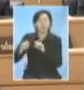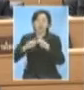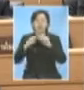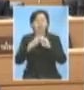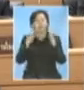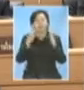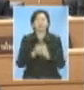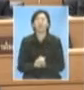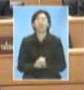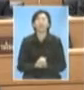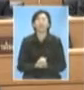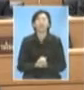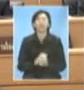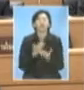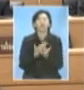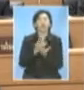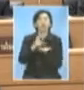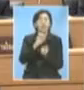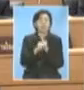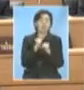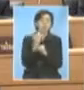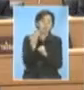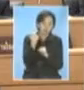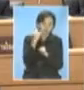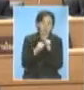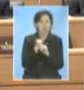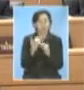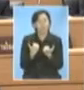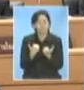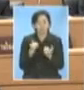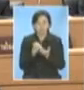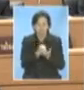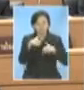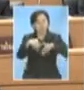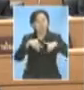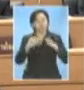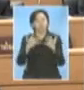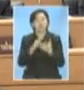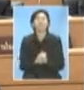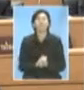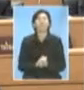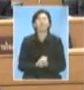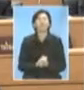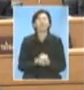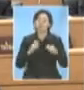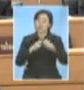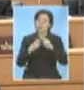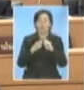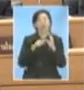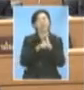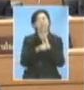ครับงบประมาณตั้งแต่ปีที่แล้วจนถึงปีนี้ไม่มีอะไรเลยที่ลงไปถึงพี่น้องประชาชนซึ่งอยู่ในบริเวณพื้นที่มาตร